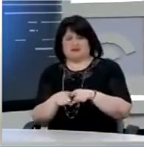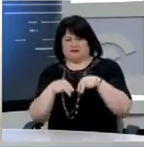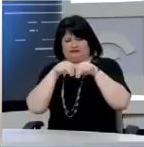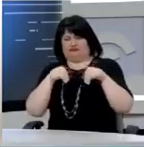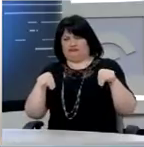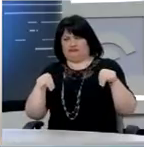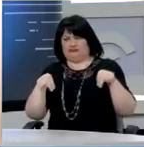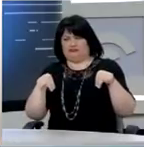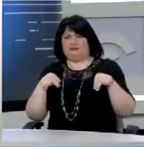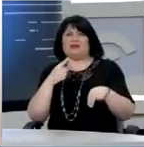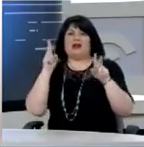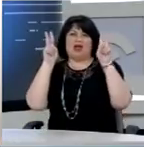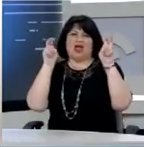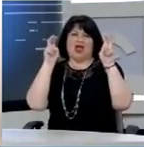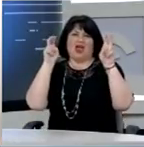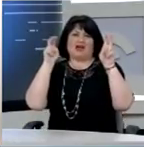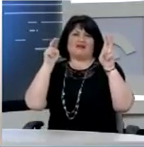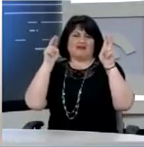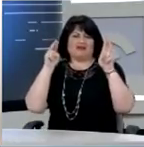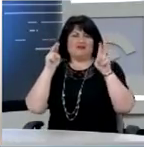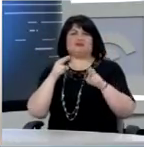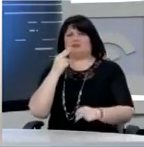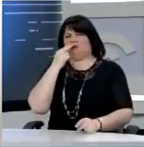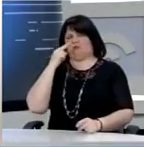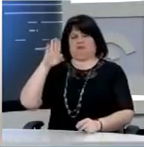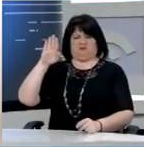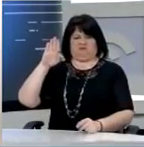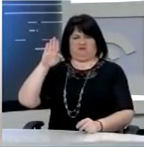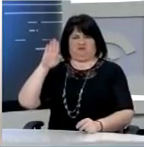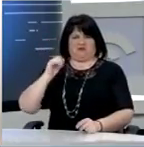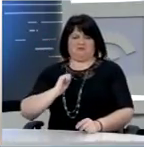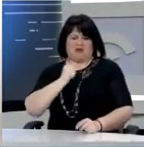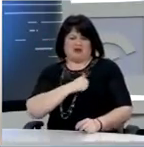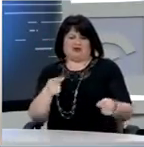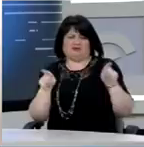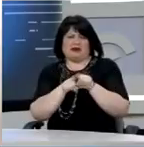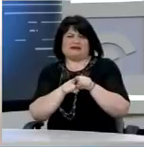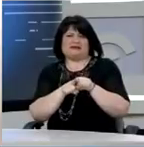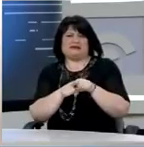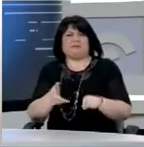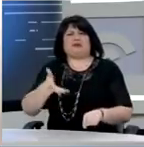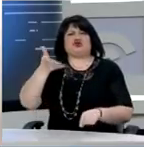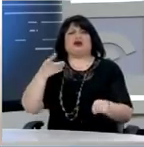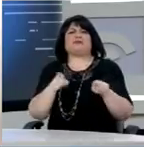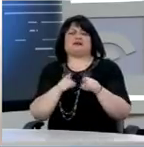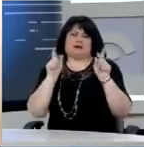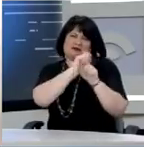Ναζί, έγραφε τότε η εφημερίδα, με τους ναζί, ή πράκτορας του ναζί, ήταν ο Κωνσταντίνος Μητσοτάκης.